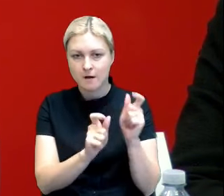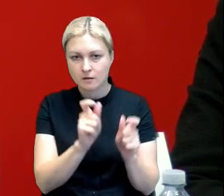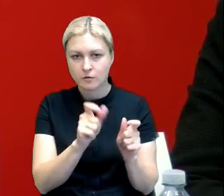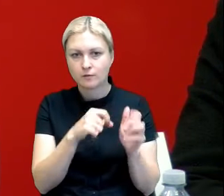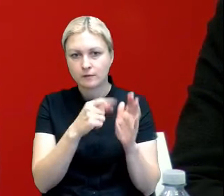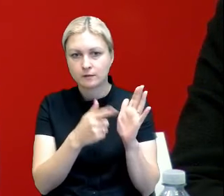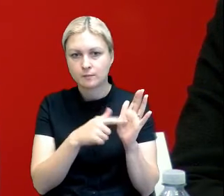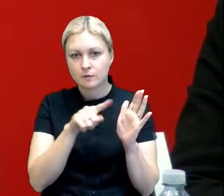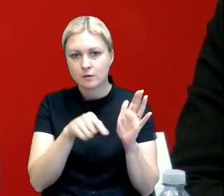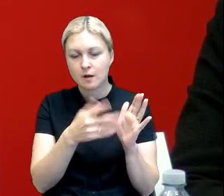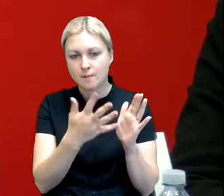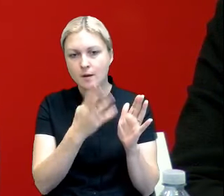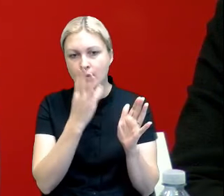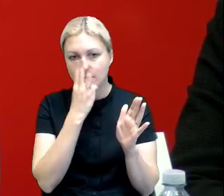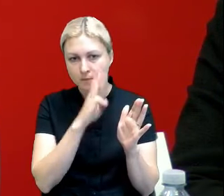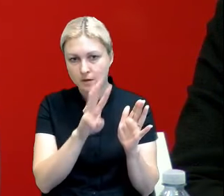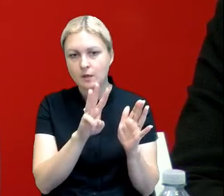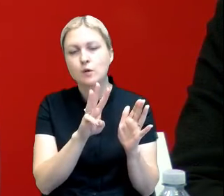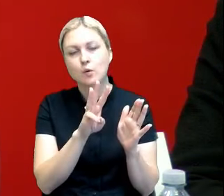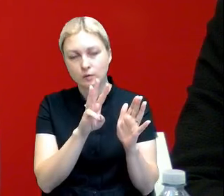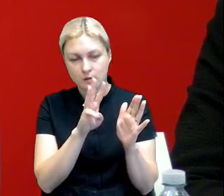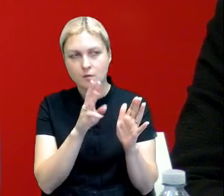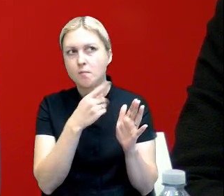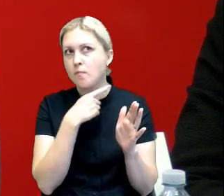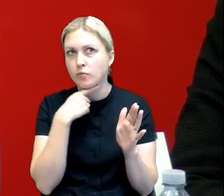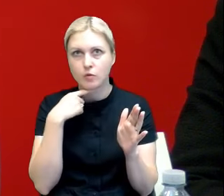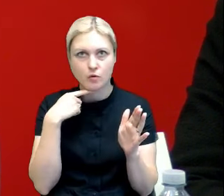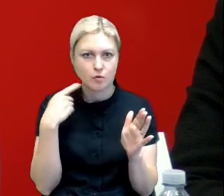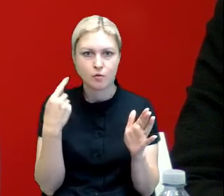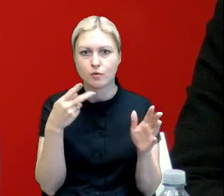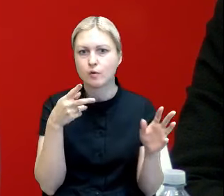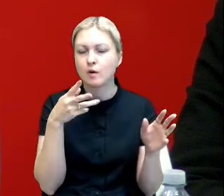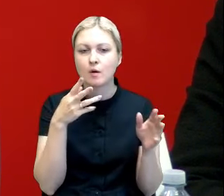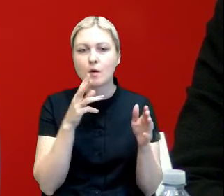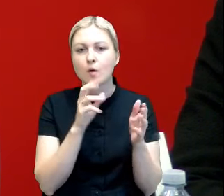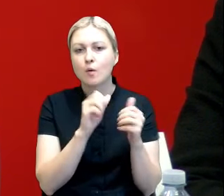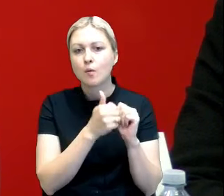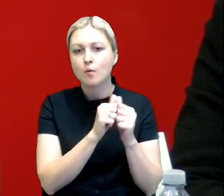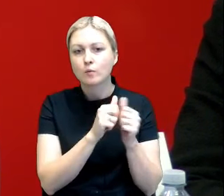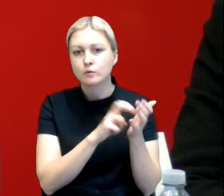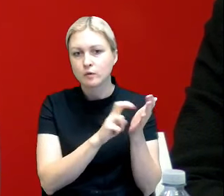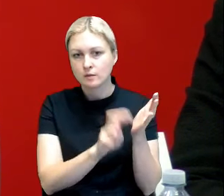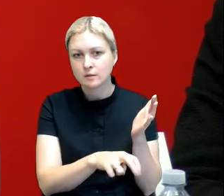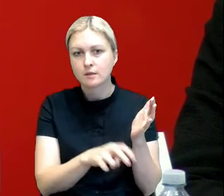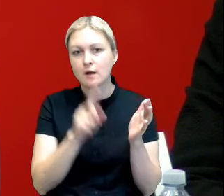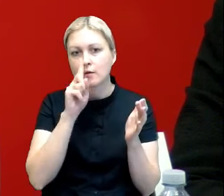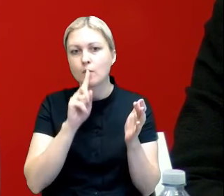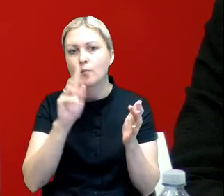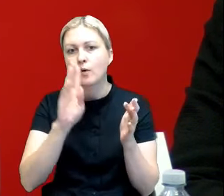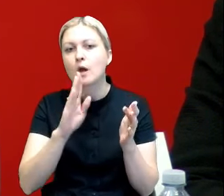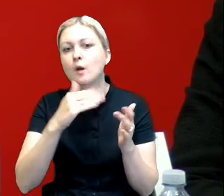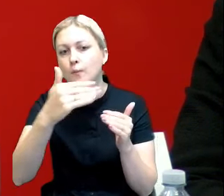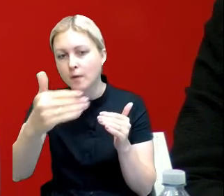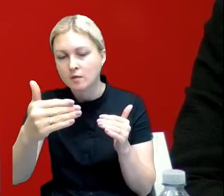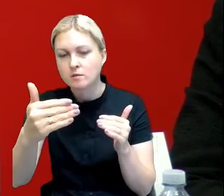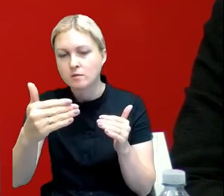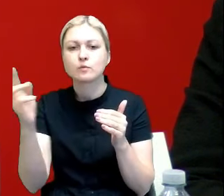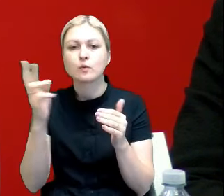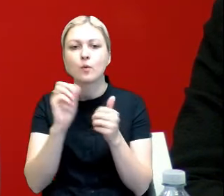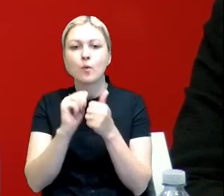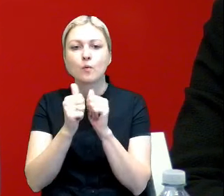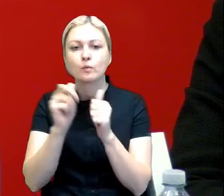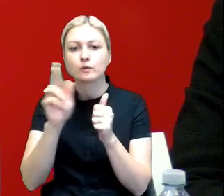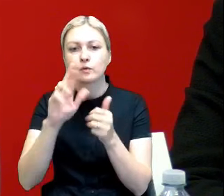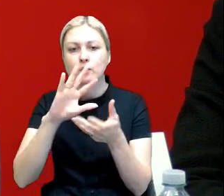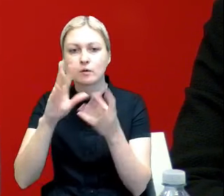per daug ir nutraukiamas konkursas o jau 20 milijonų kada yra po kelių mėnesiu gaunama konkurso rezultatai yra jau gera